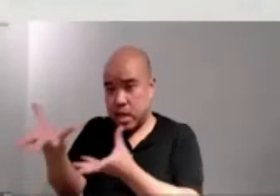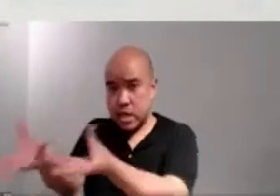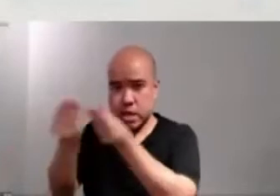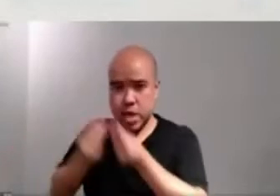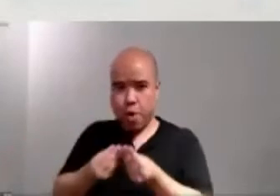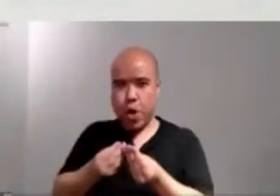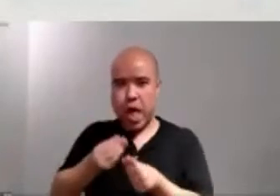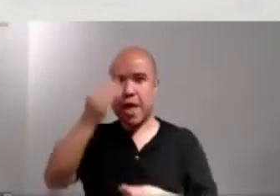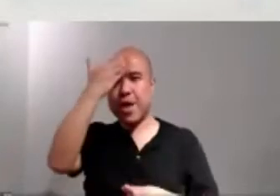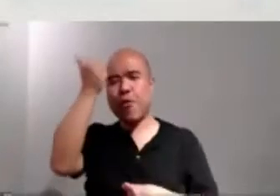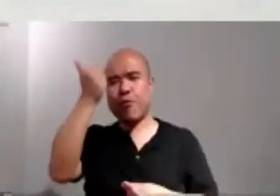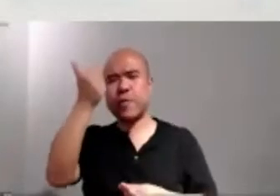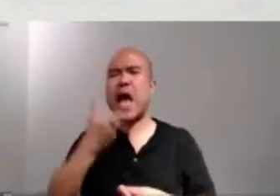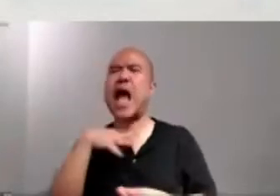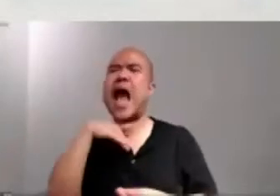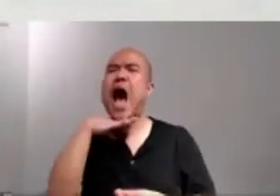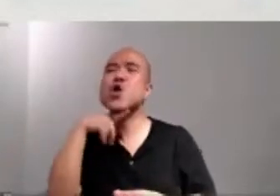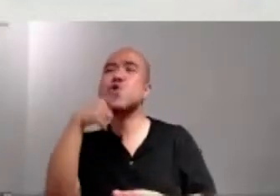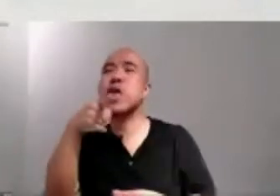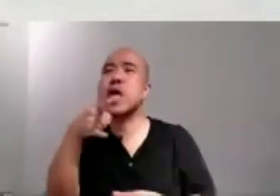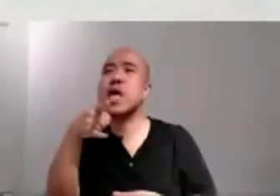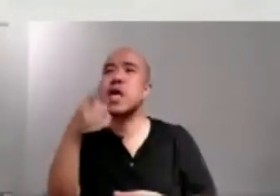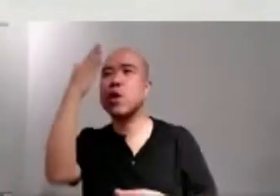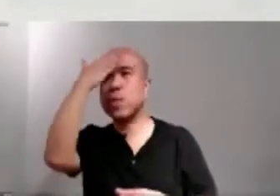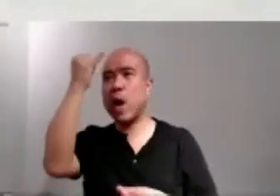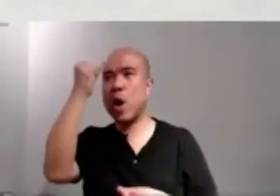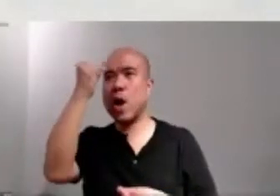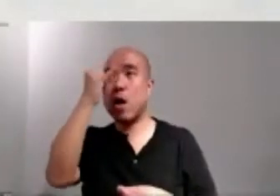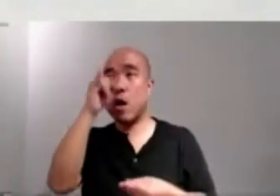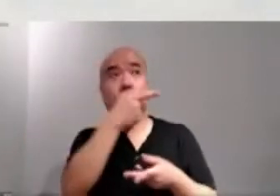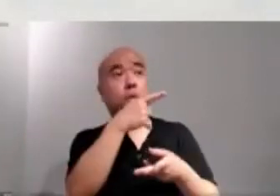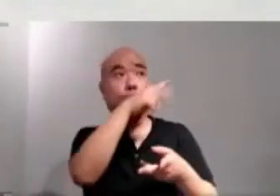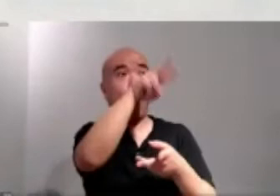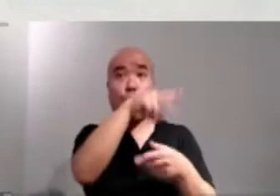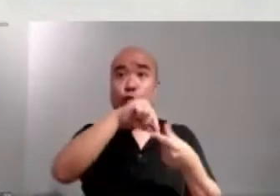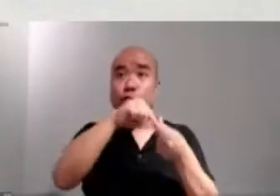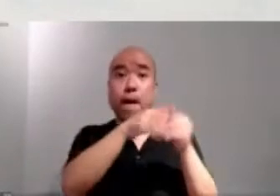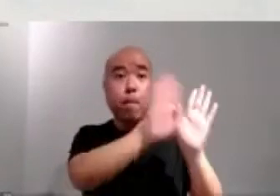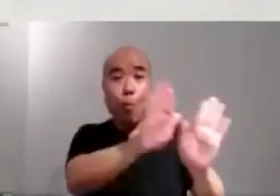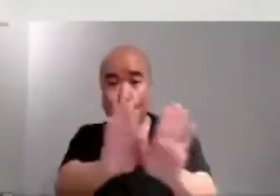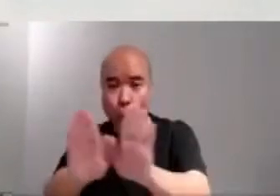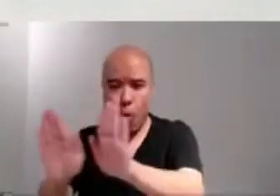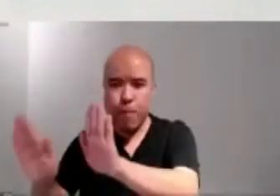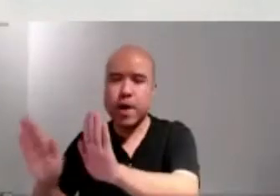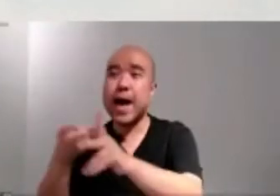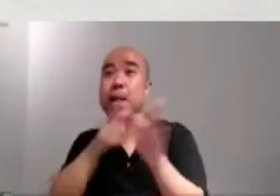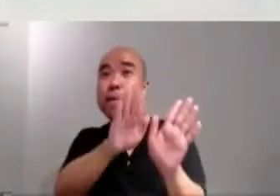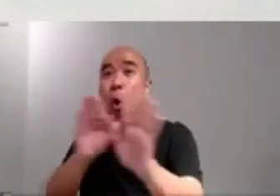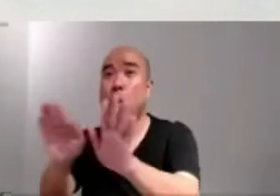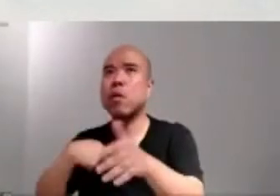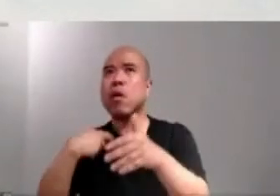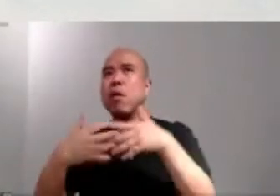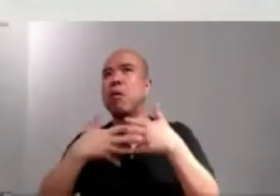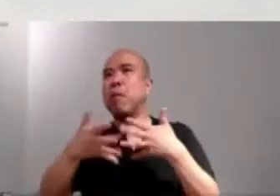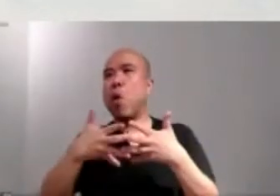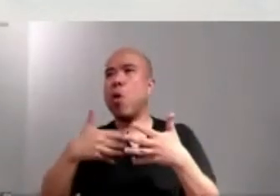不如去揾一啲更加不幸嘅人，因为你见到佢哋嘅时候，你就会好忙，忙住帮佢哋。帮佢哋嘅时候，你会自己满足到自己心